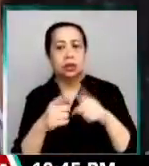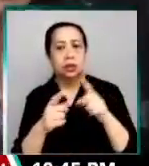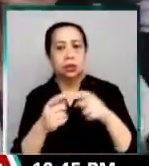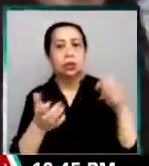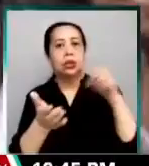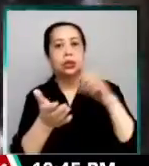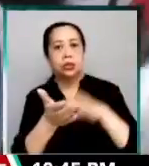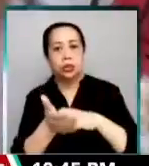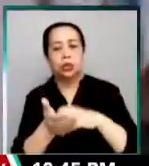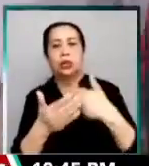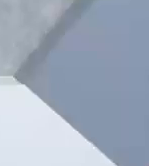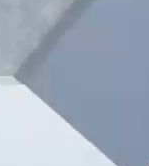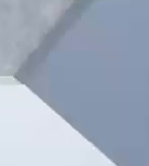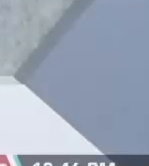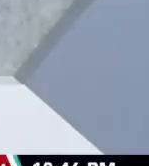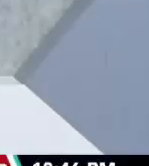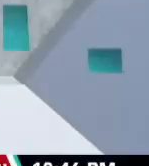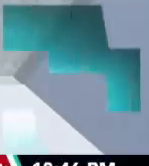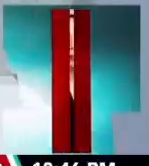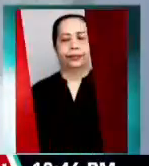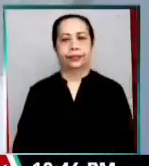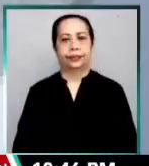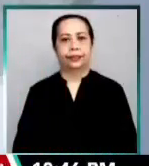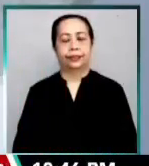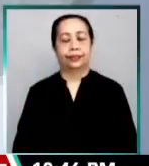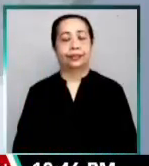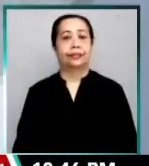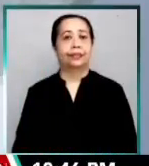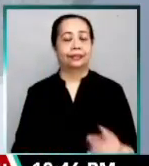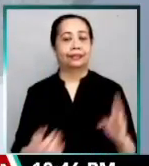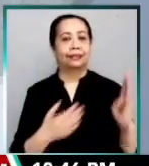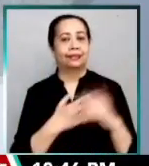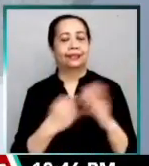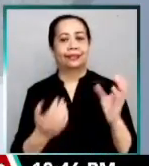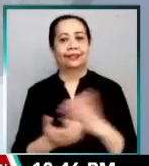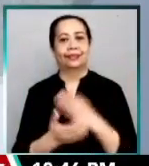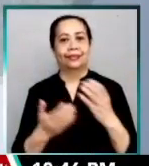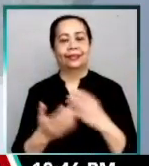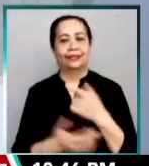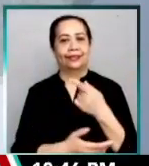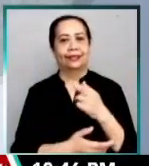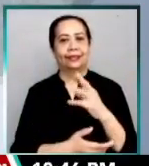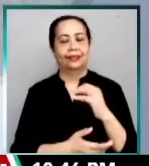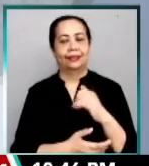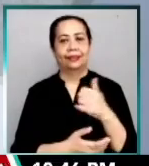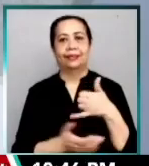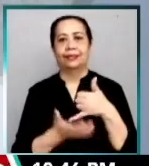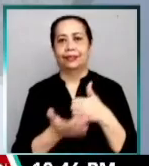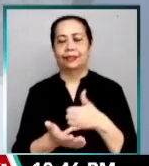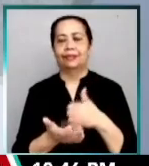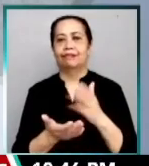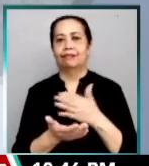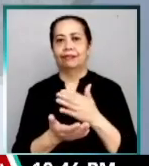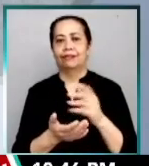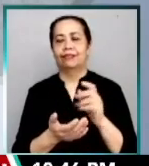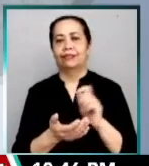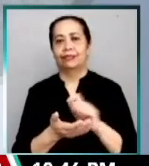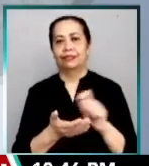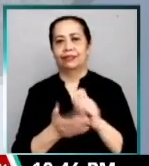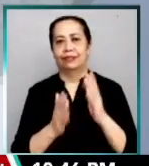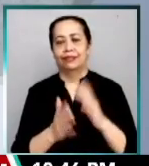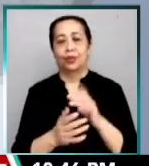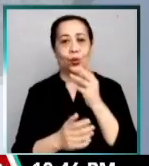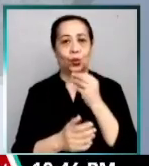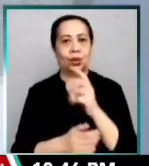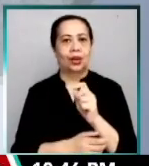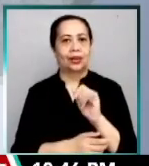sa susunod na taon. Marangkada na ang comeback concert ng Grammy Award-winning singer-songwriter na si Taylor Swift.